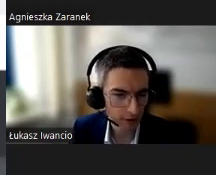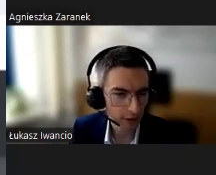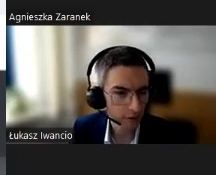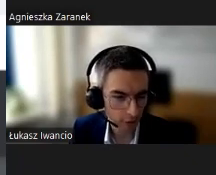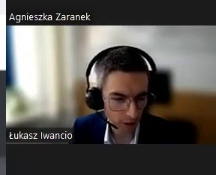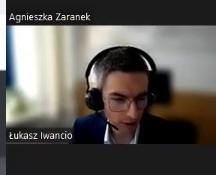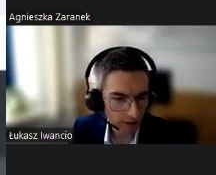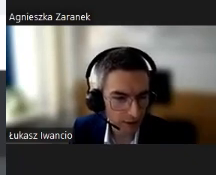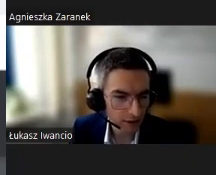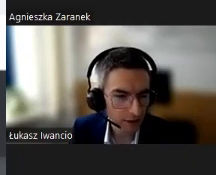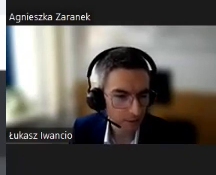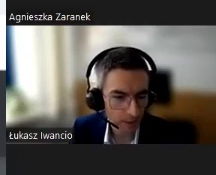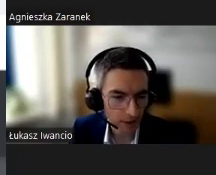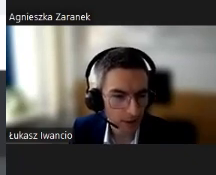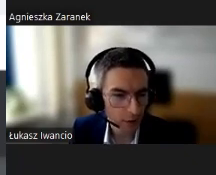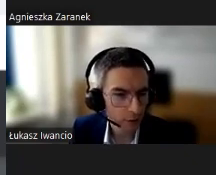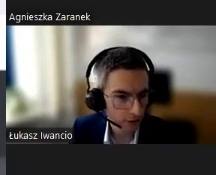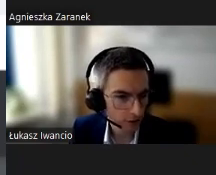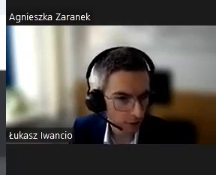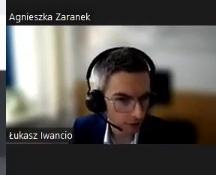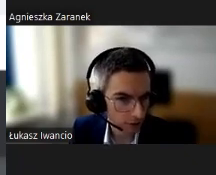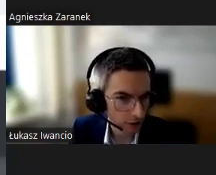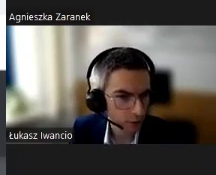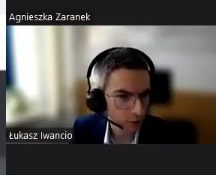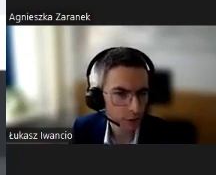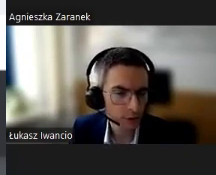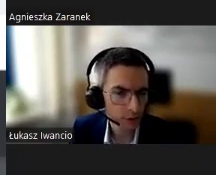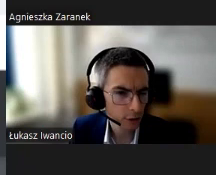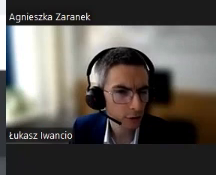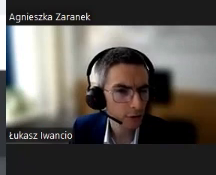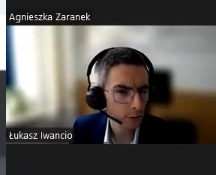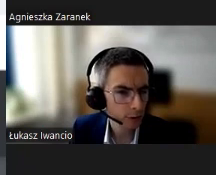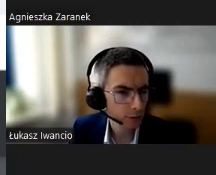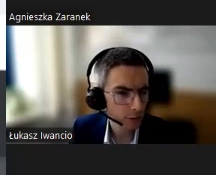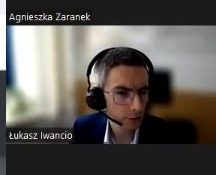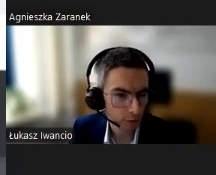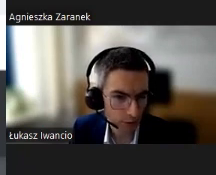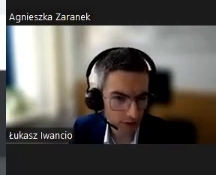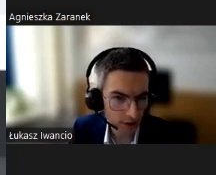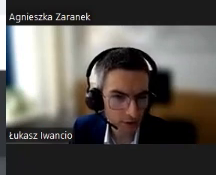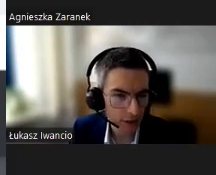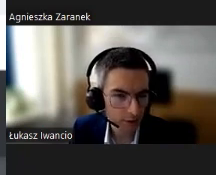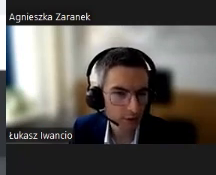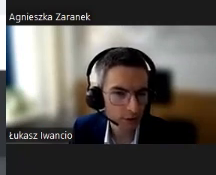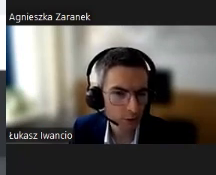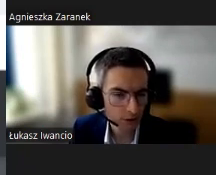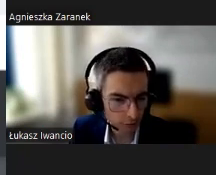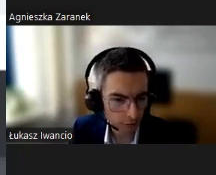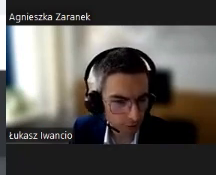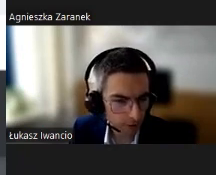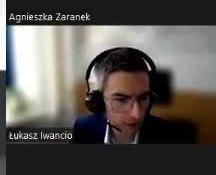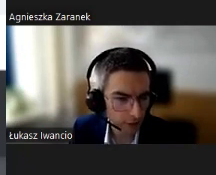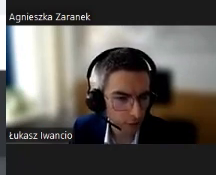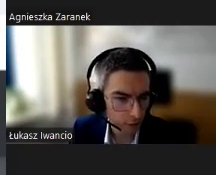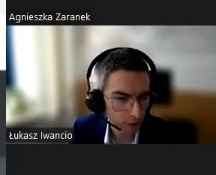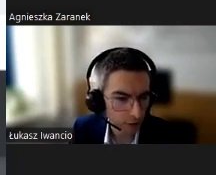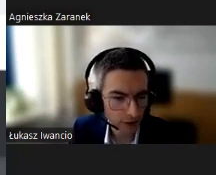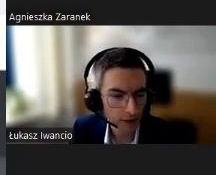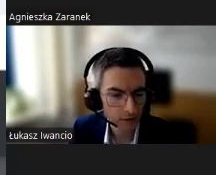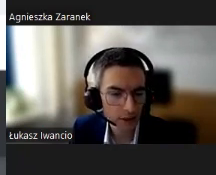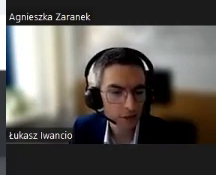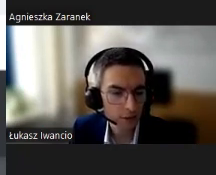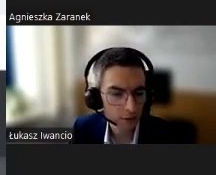wymogi formalne. Oświadczamy, czy jesteśmy osobą ze szczególnymi potrzebami, czy przedstawicielem ustawowym takiej